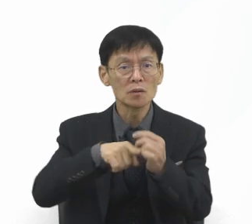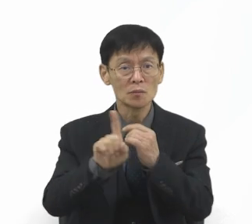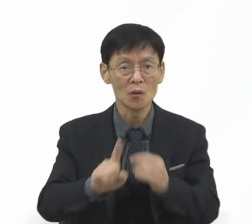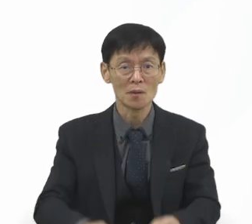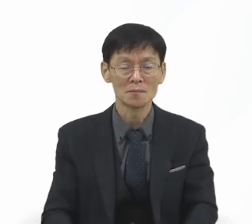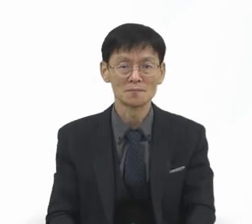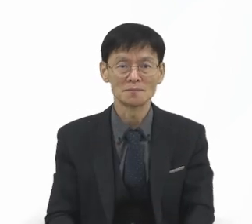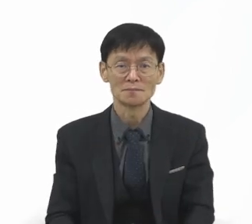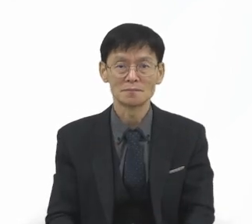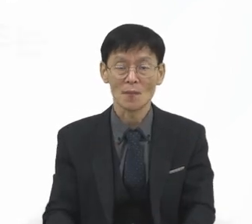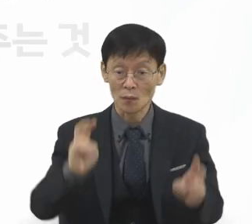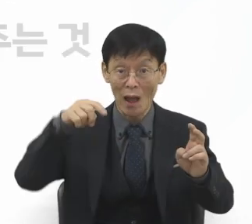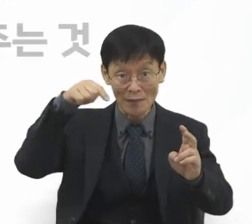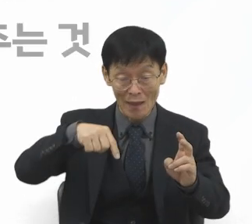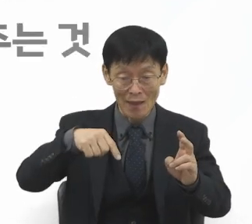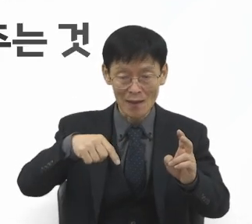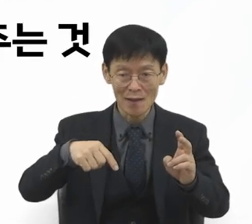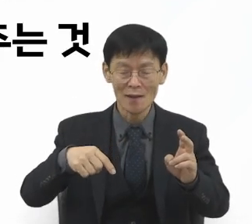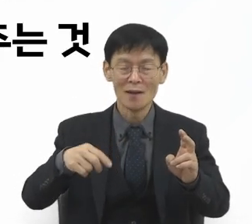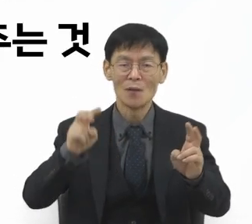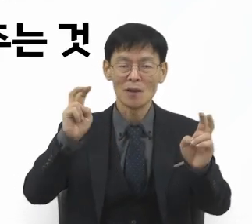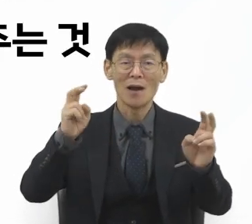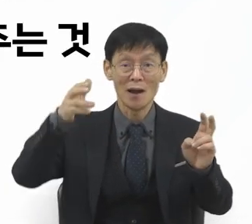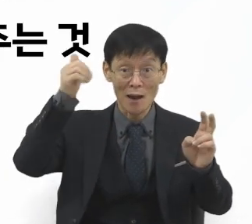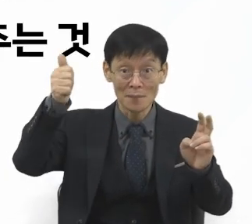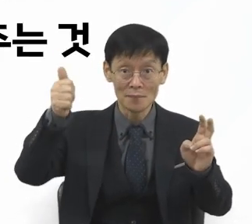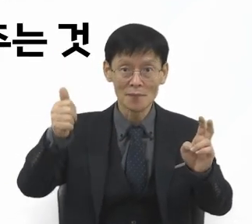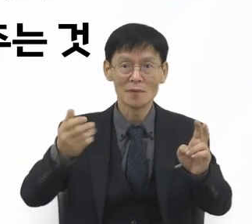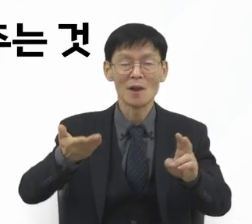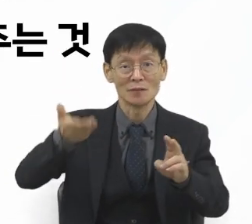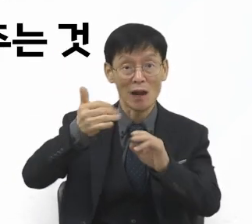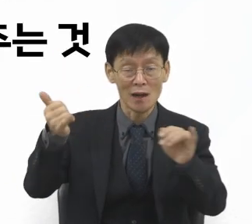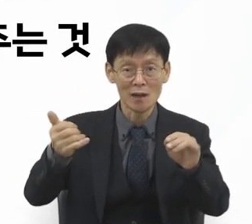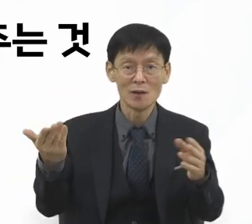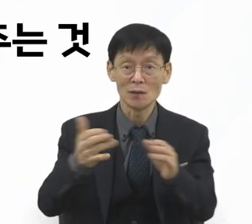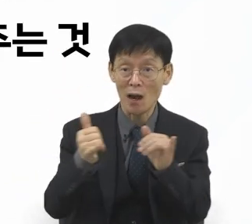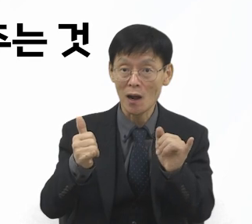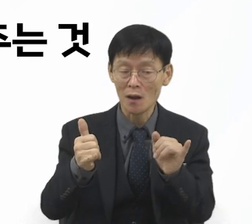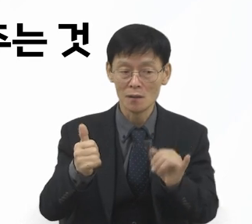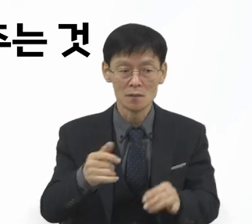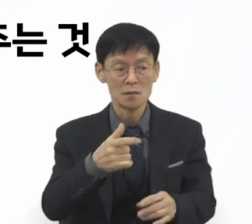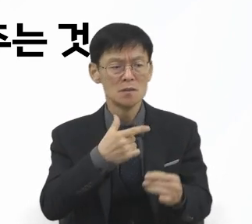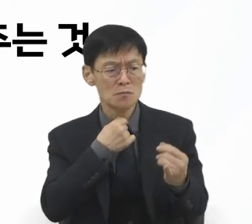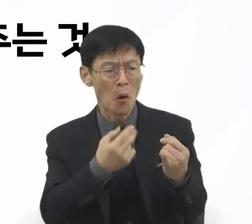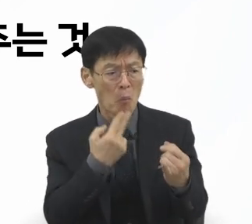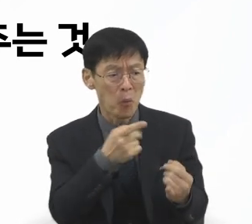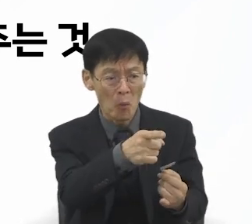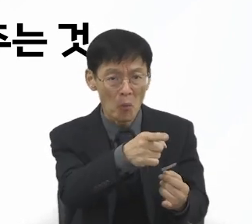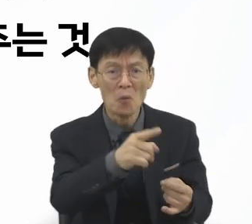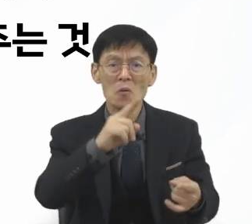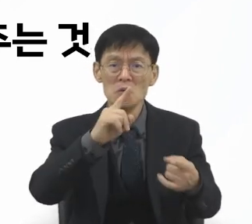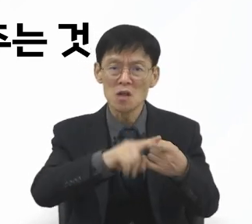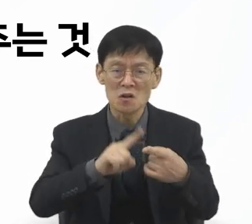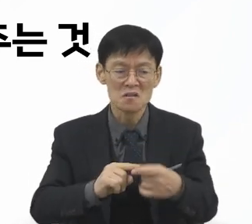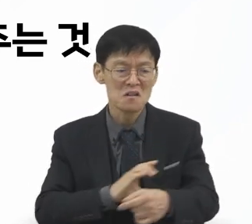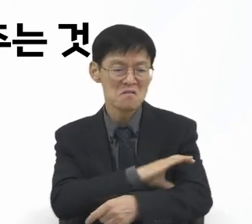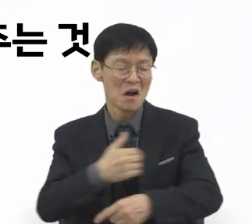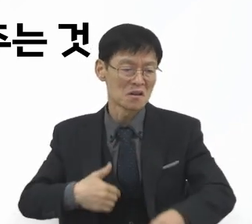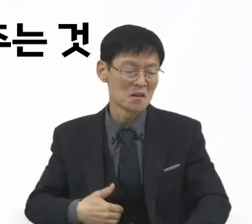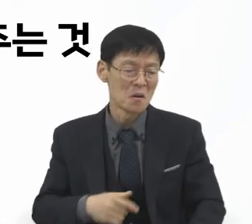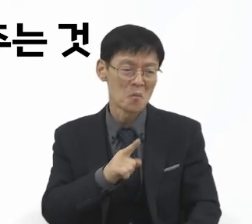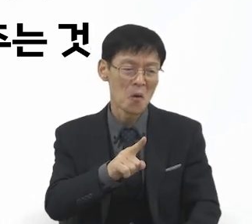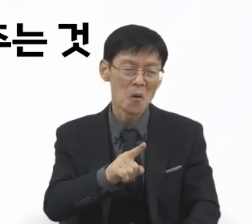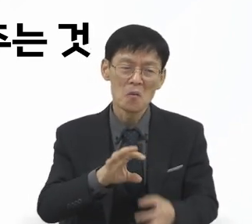뭘까요? 직장에서 사업주, 상급자 또는 근로자가 직장 내 지위를